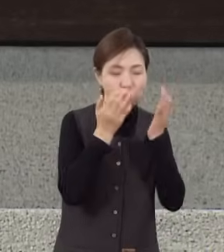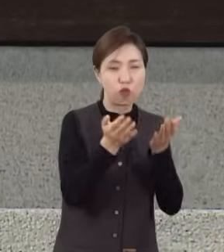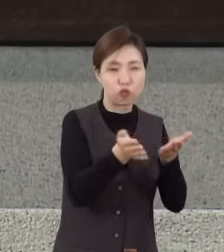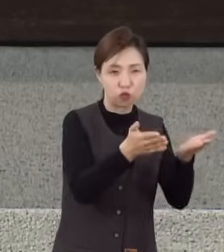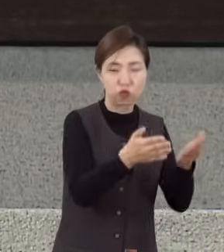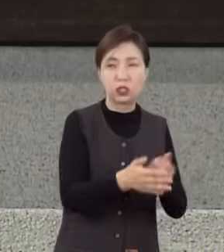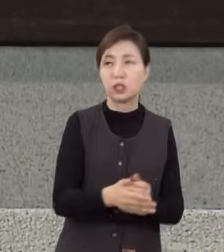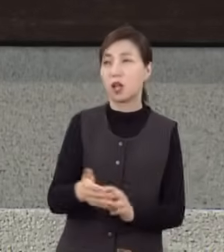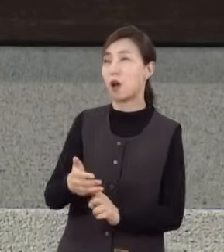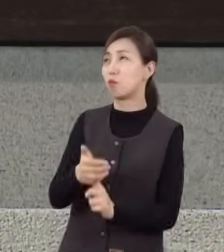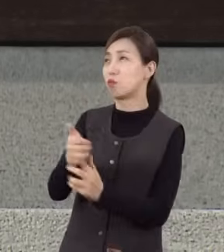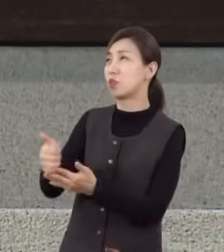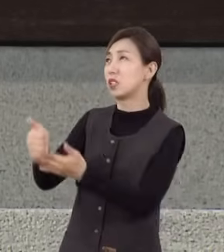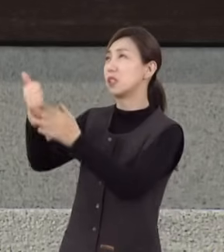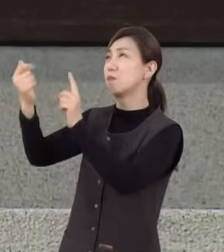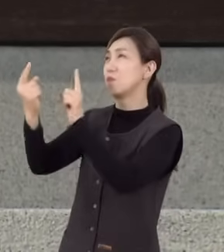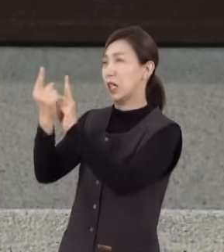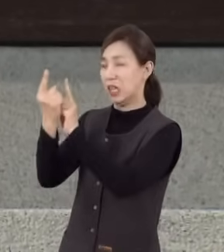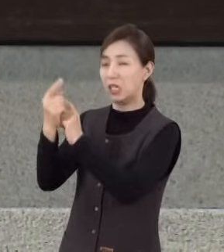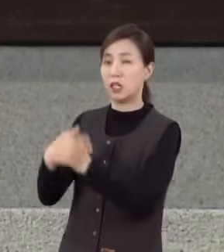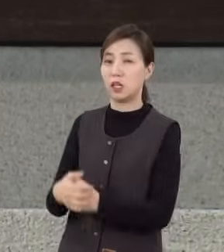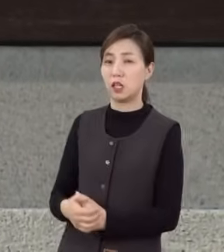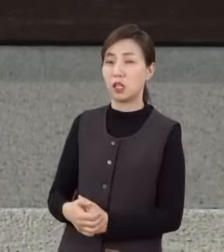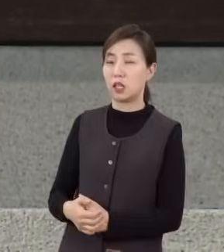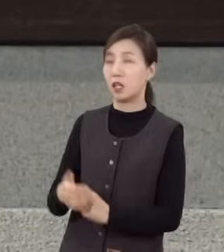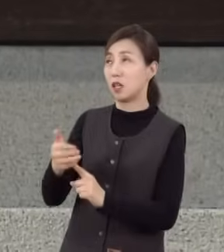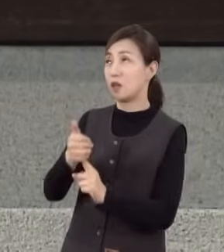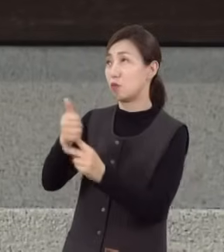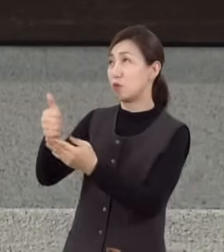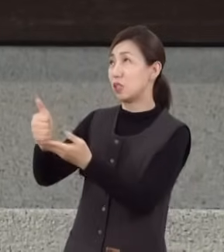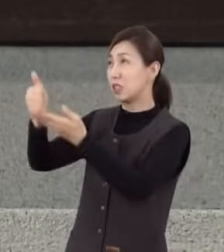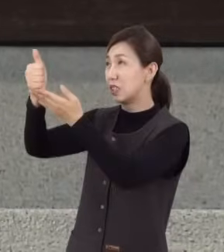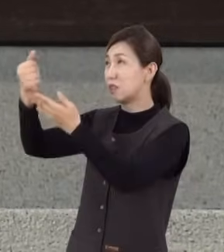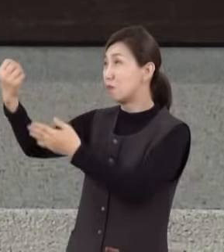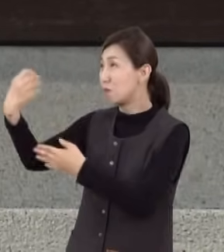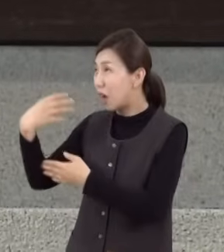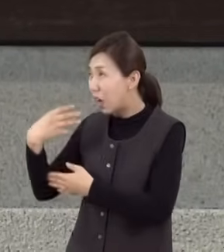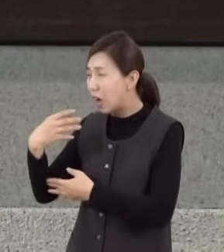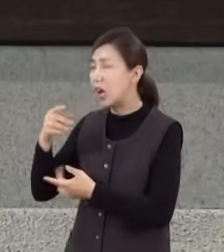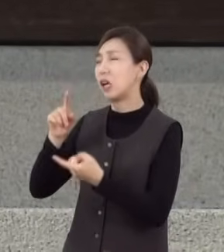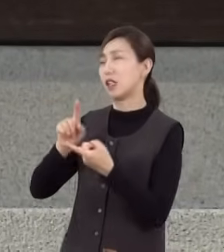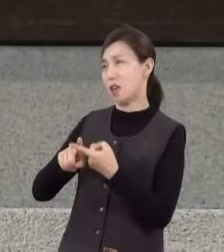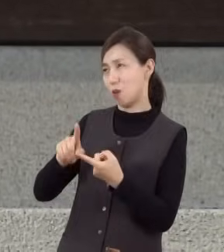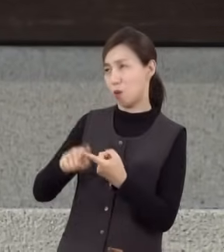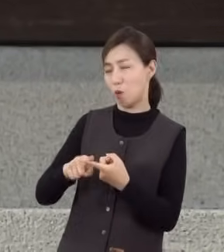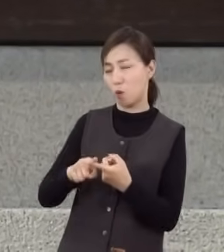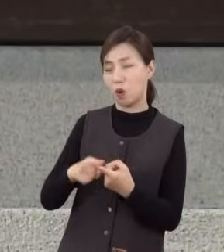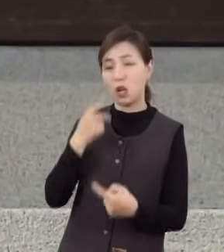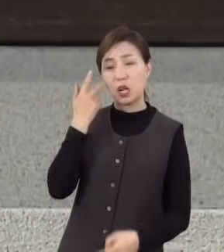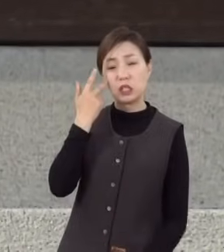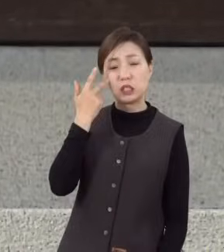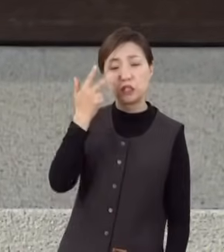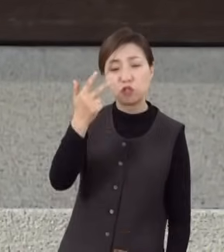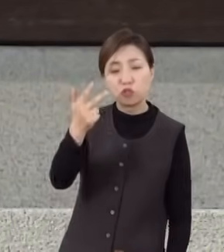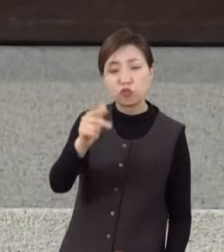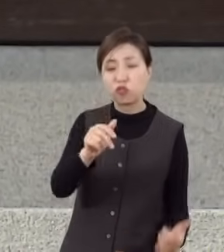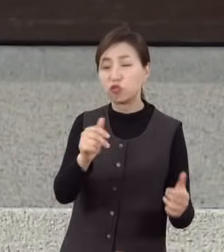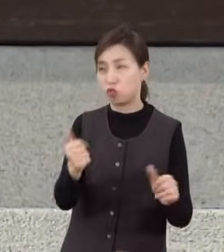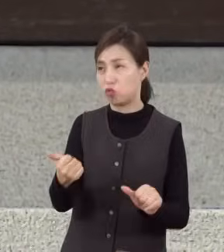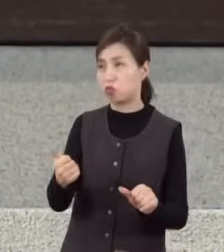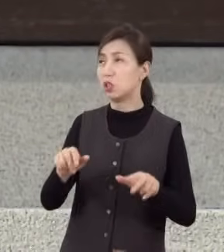예언하신 대로 저 비라선 스님은 7일 만에 목숨이 끊겼습니다. 지금